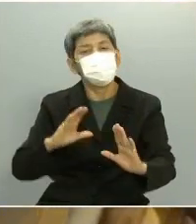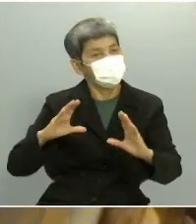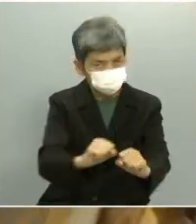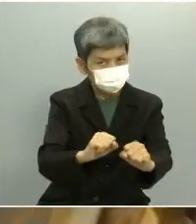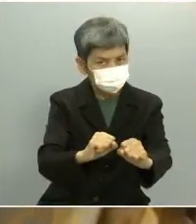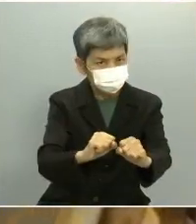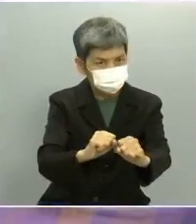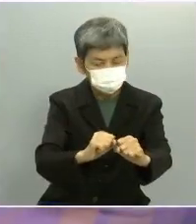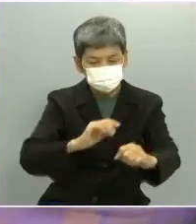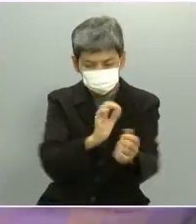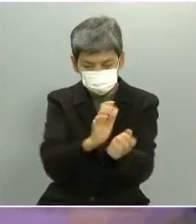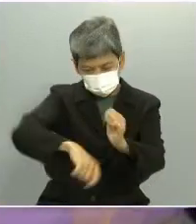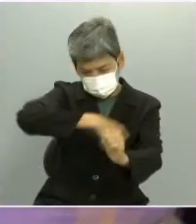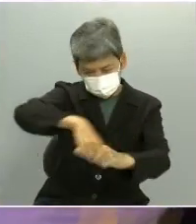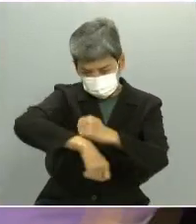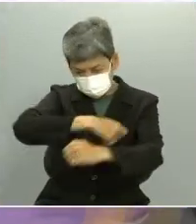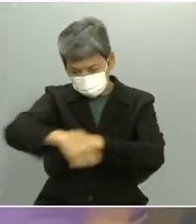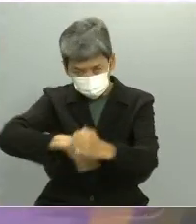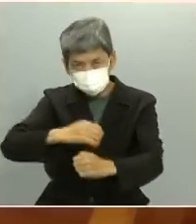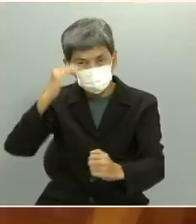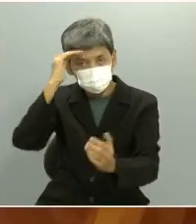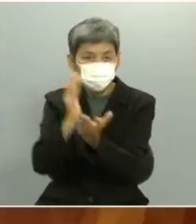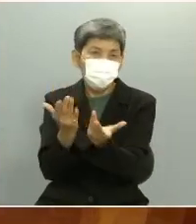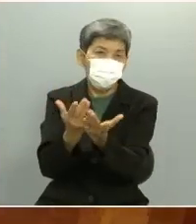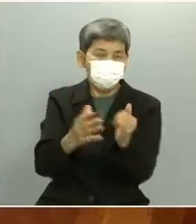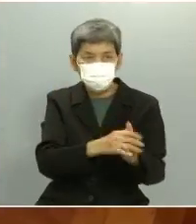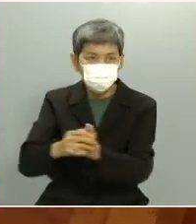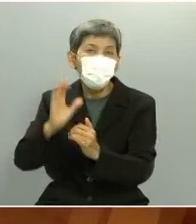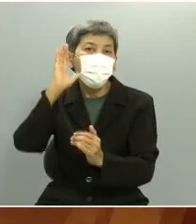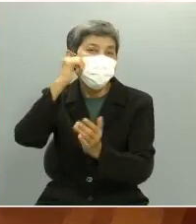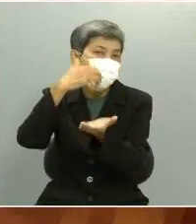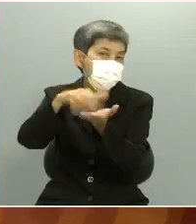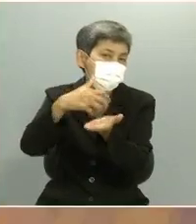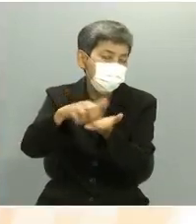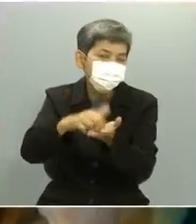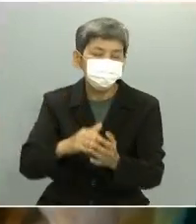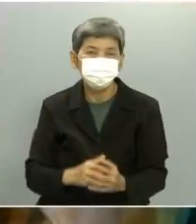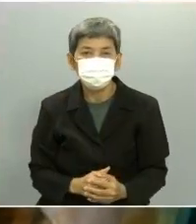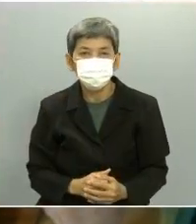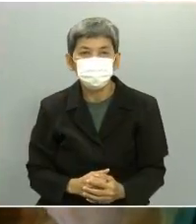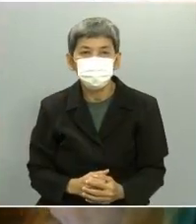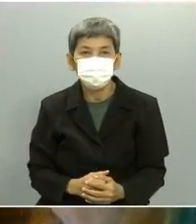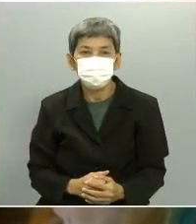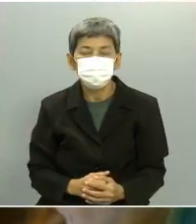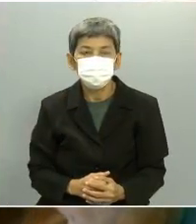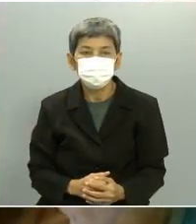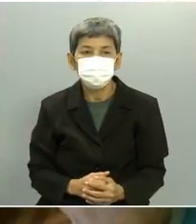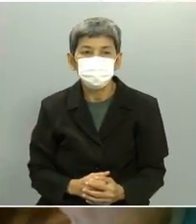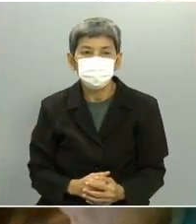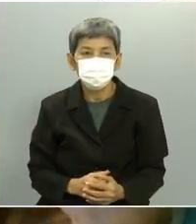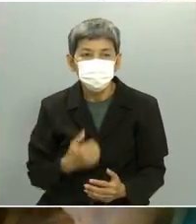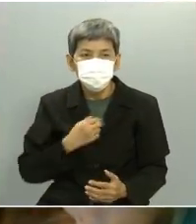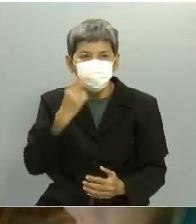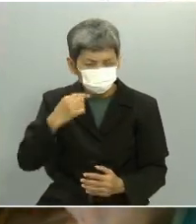ได้แล้วก็เอาเชือกมามัดเอาไว้รอตำรวจมารับตัวนี่แหละฟังเสียงพ่อนิดนึงฮะ มันรู้สึกเป็นประพักไทย